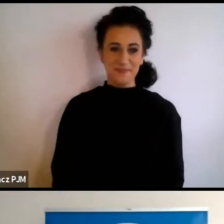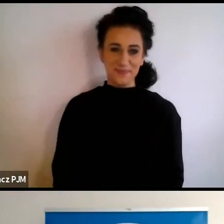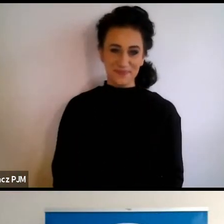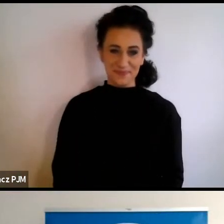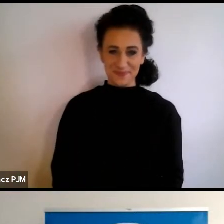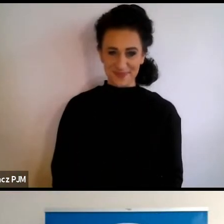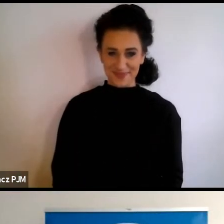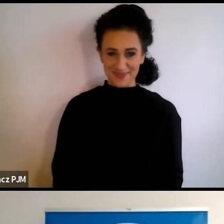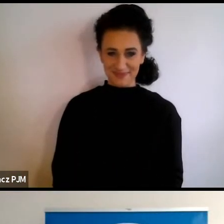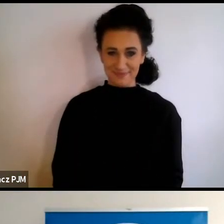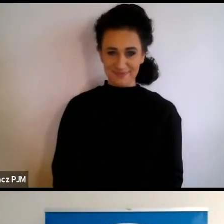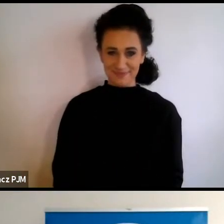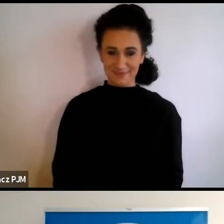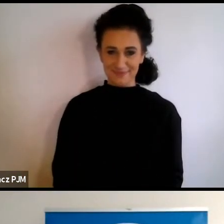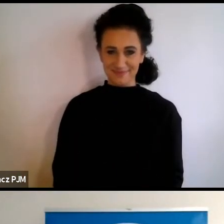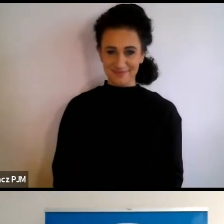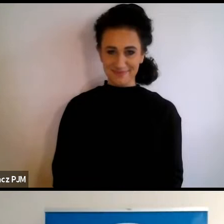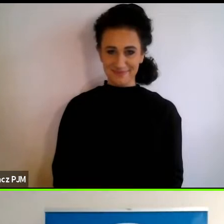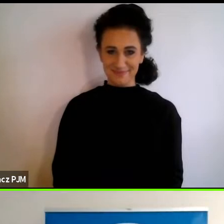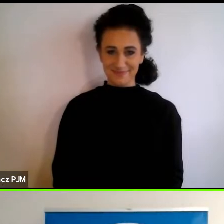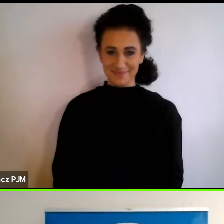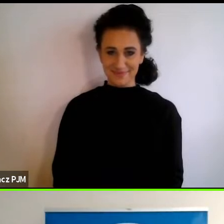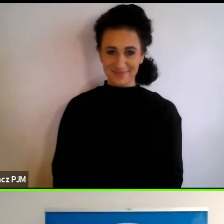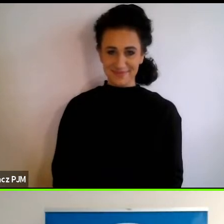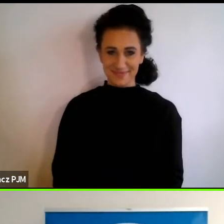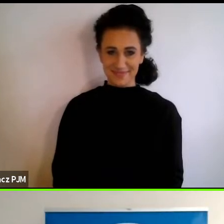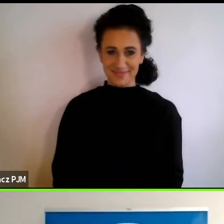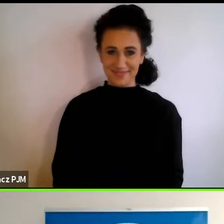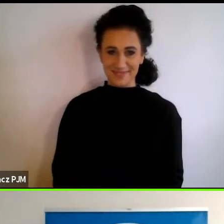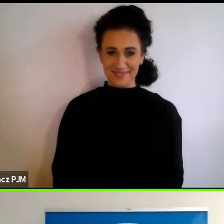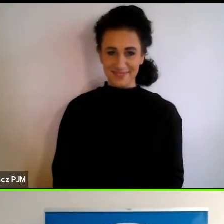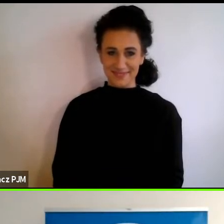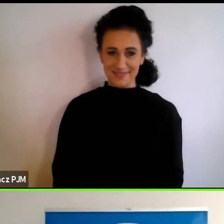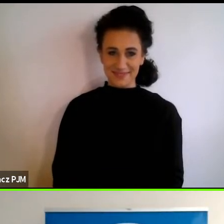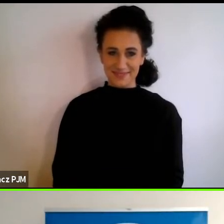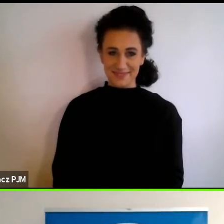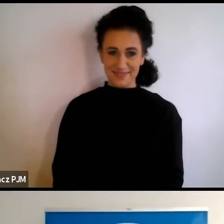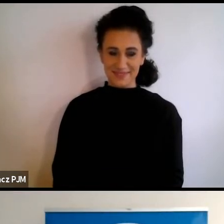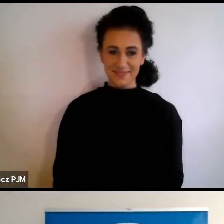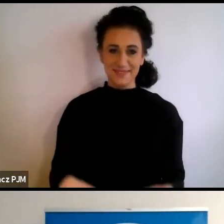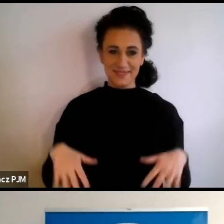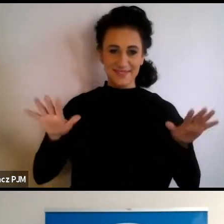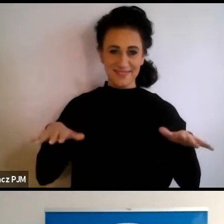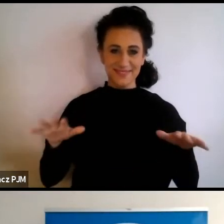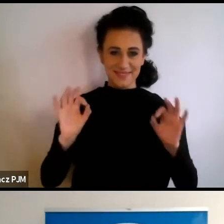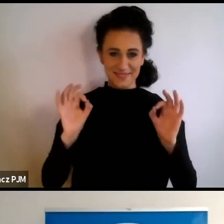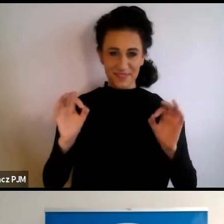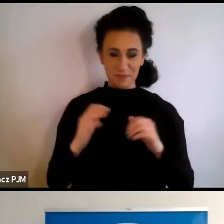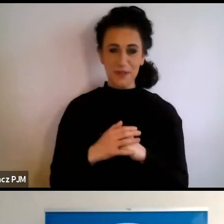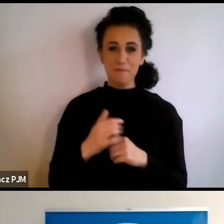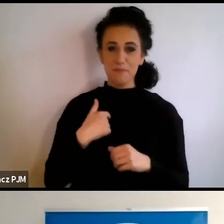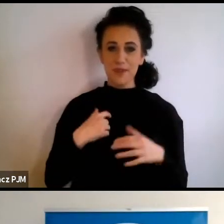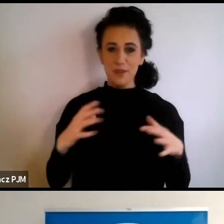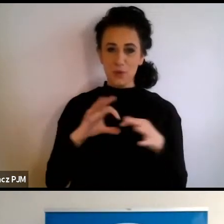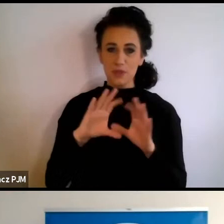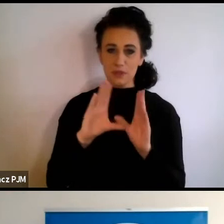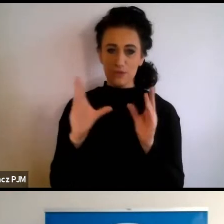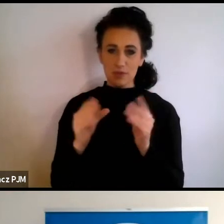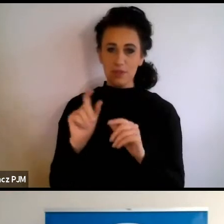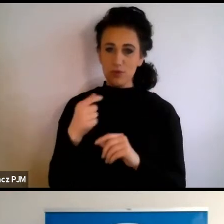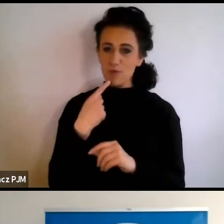nie. O właśnie. One korzystają ze skrzydeł, moi drodzy, ze skrzydeł. Dobrze, to ja się dołączam do wszystkiego, co powiedziała